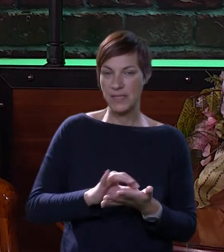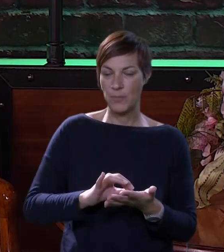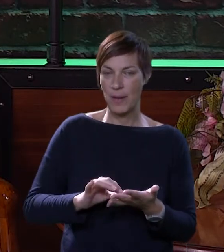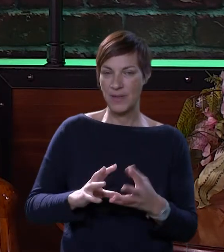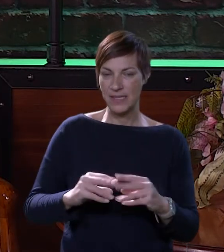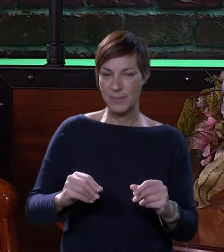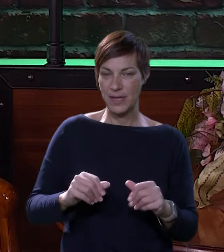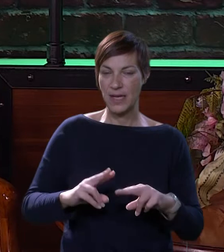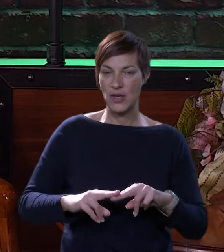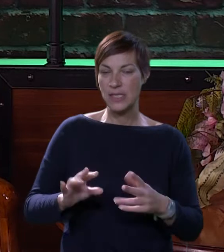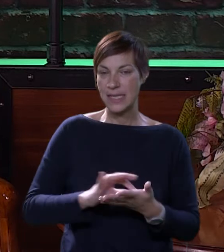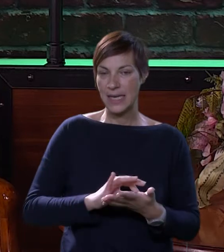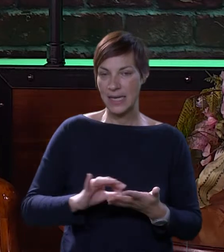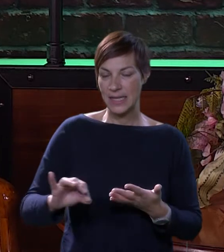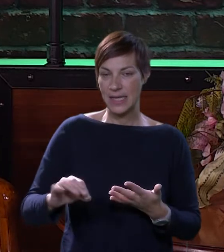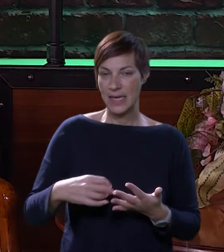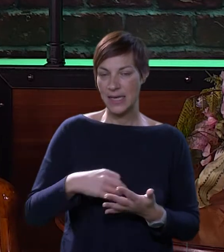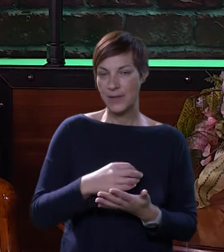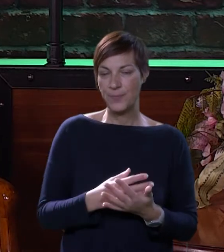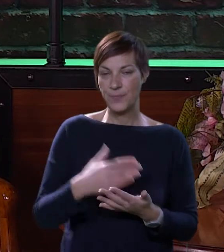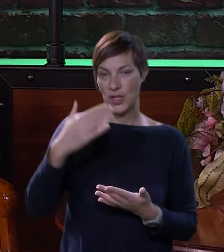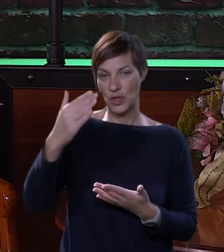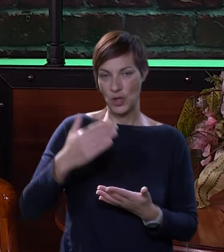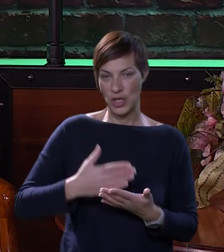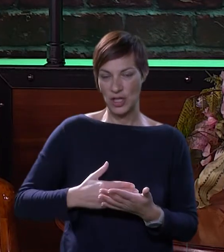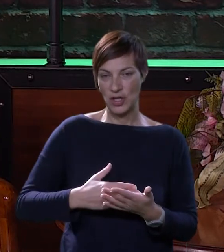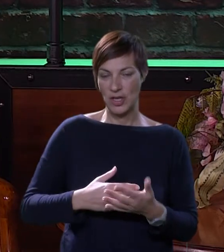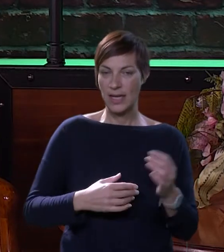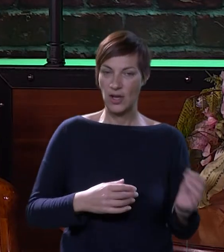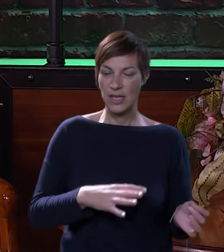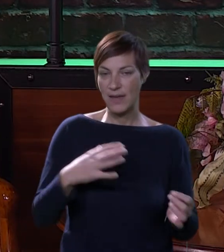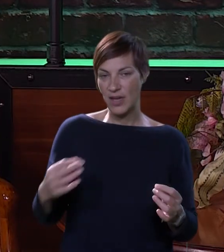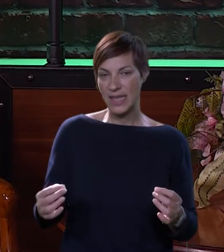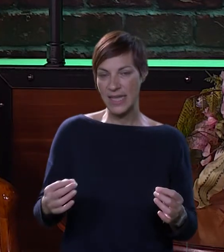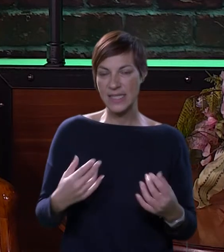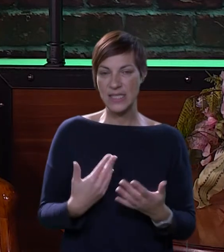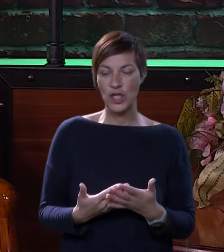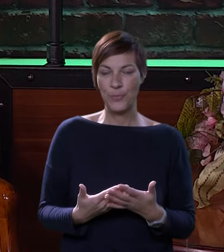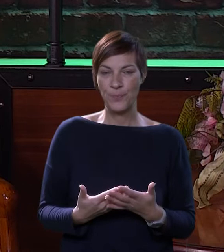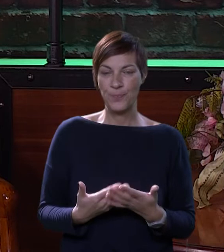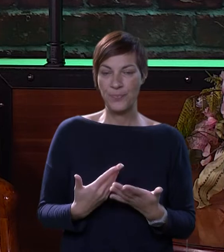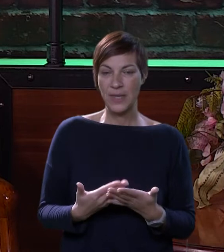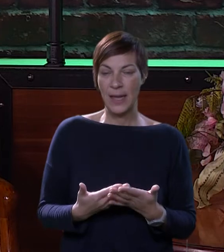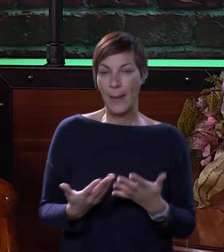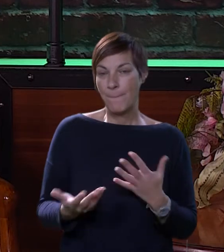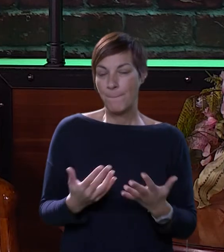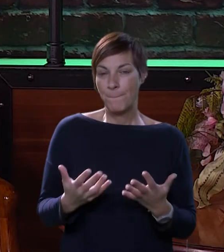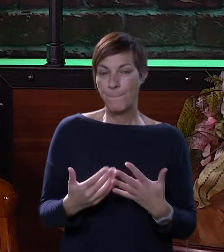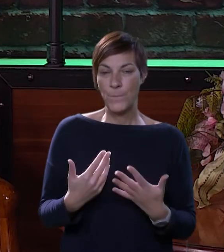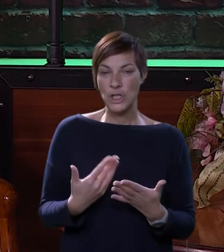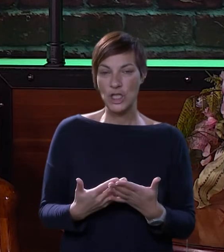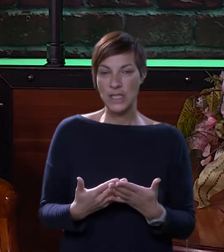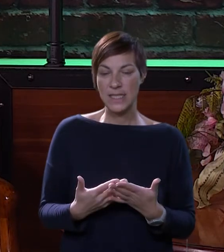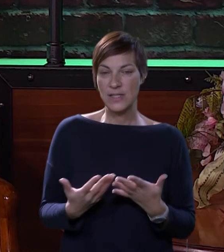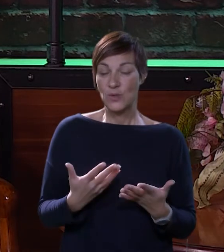se on ne podere, a da ostane trag, da ide od gore do dolje, od lijeva prema desno. Tako da, evo, možda su to